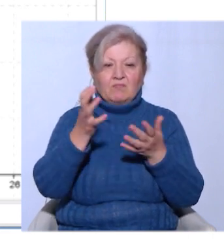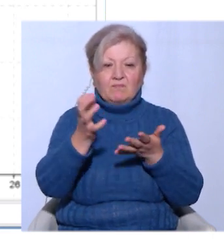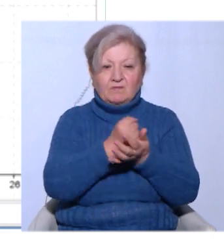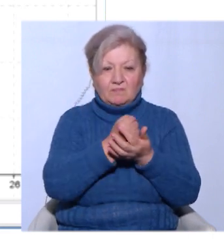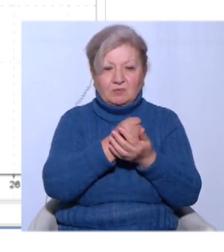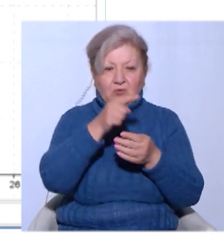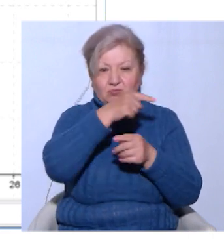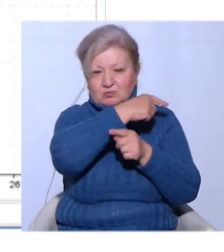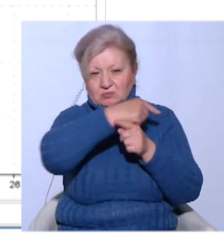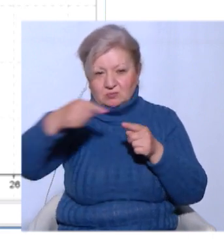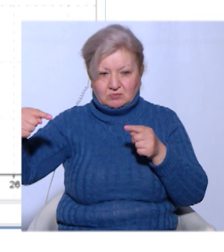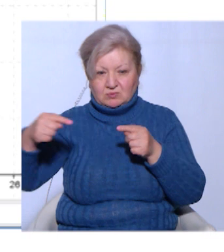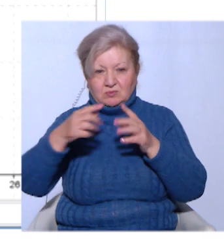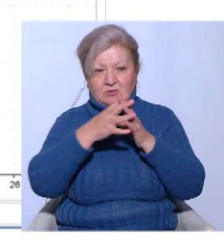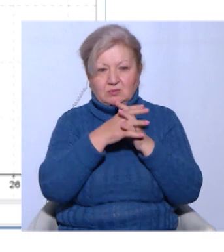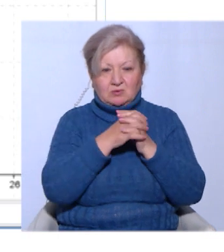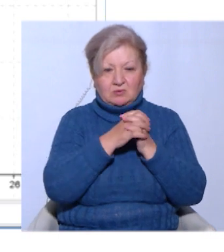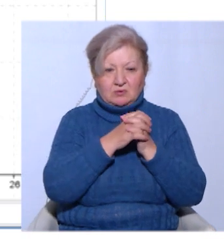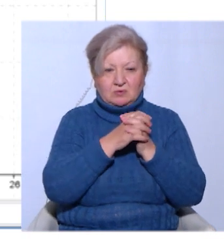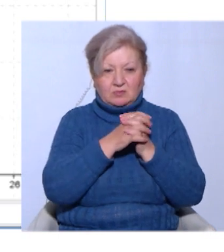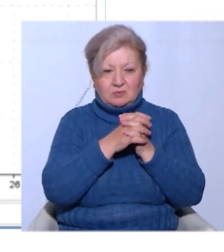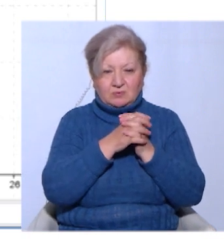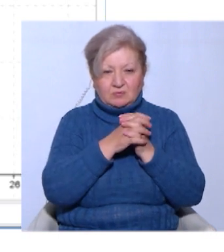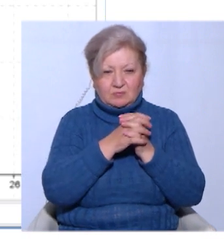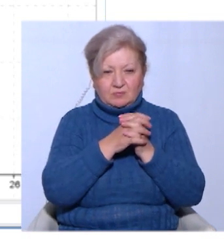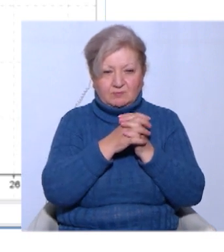ამის შემდეგ ვიპოვოთ გადაკვეთა,